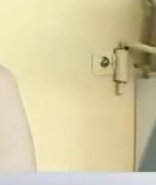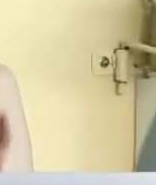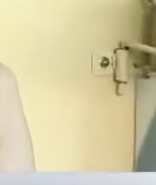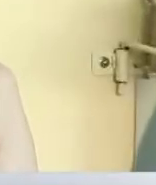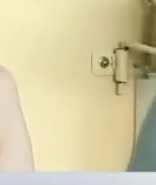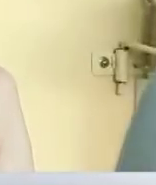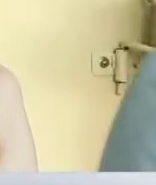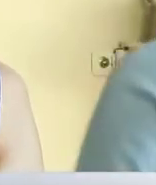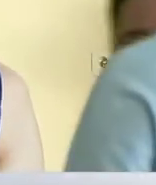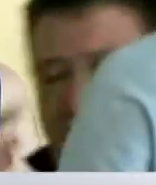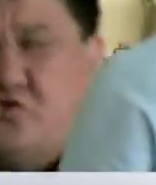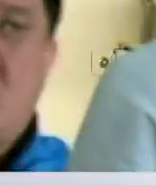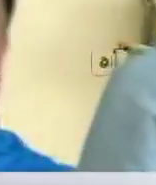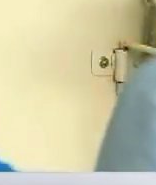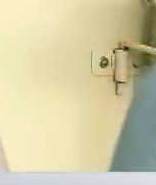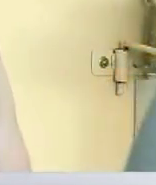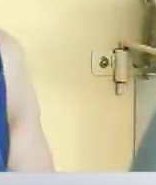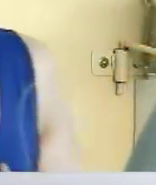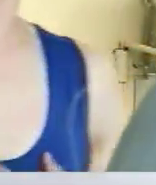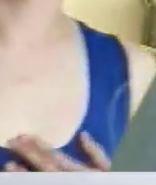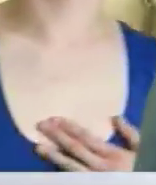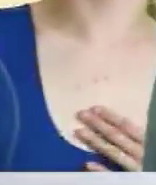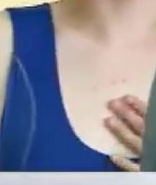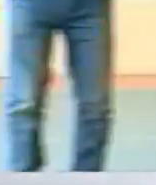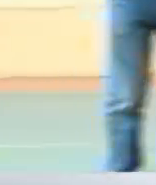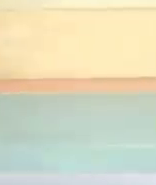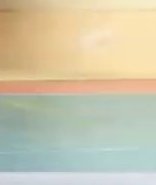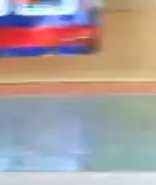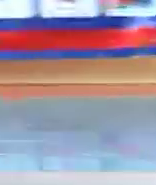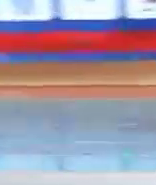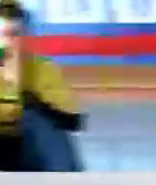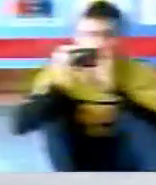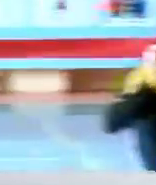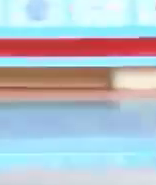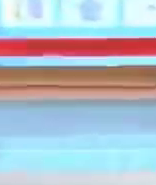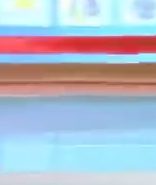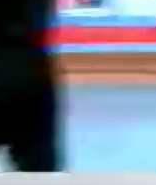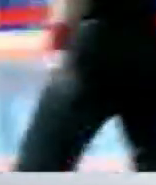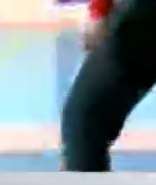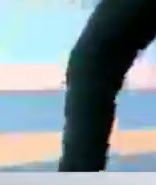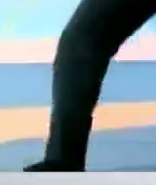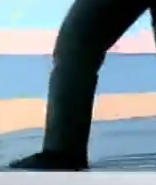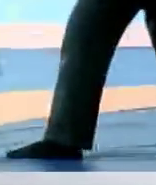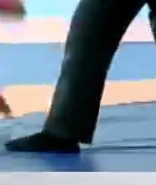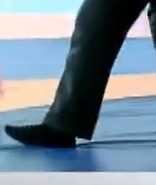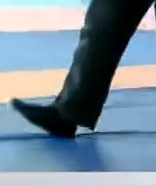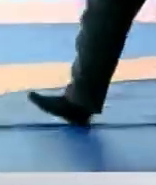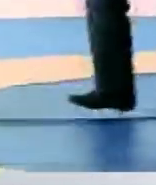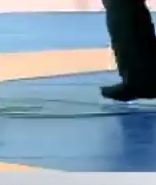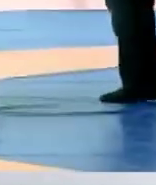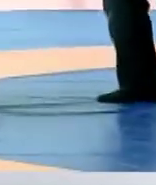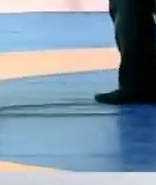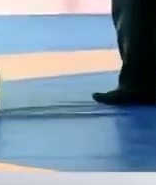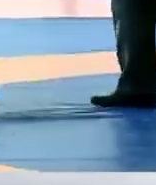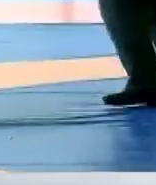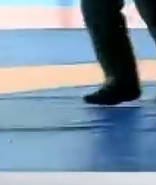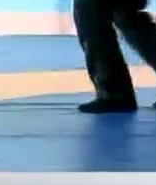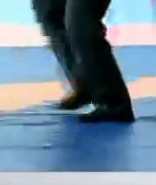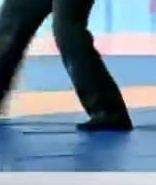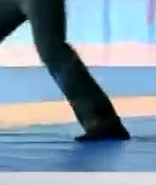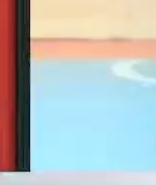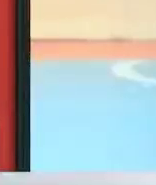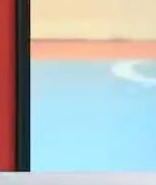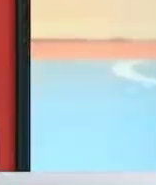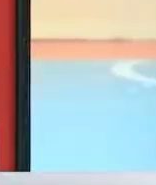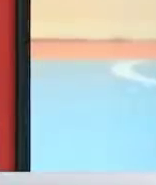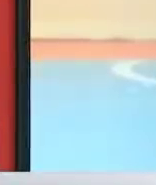чемпионатына жолдама алады. Мамандардың айтуынша елімізде сурдо олимпиадалық біріншіліктер 10 жыл бойы өтіп жүр. Биылғы жарысты Оралдағы мүмкіндігі